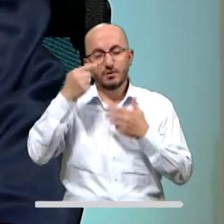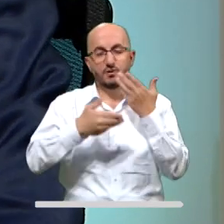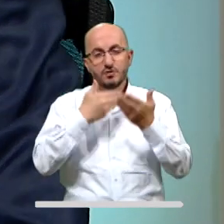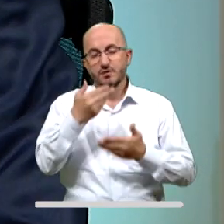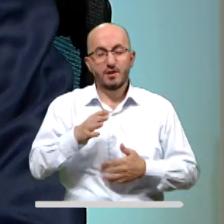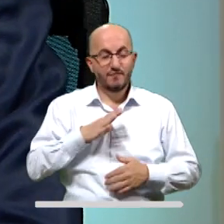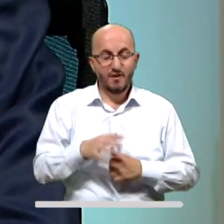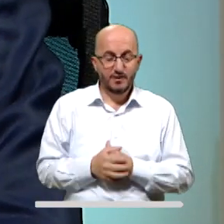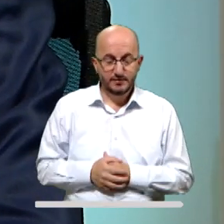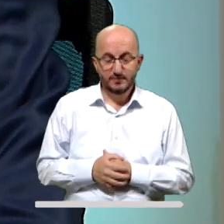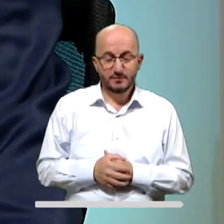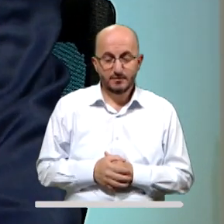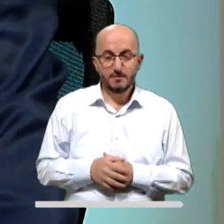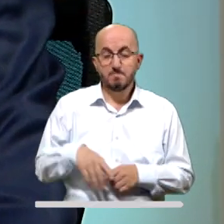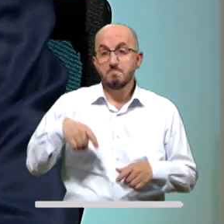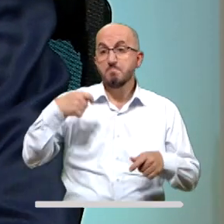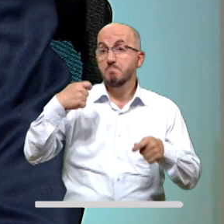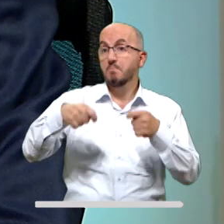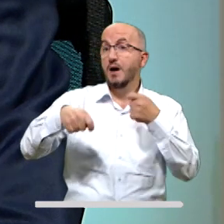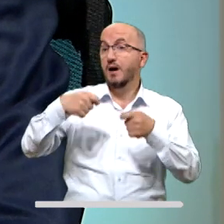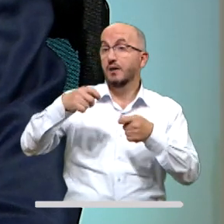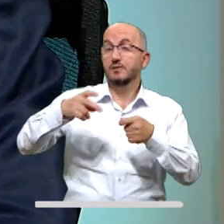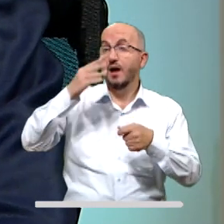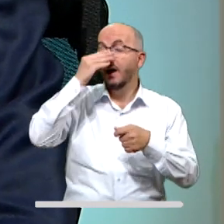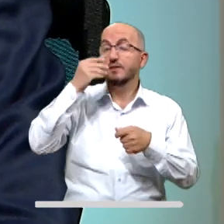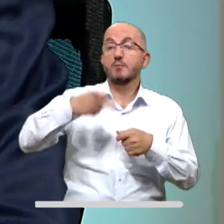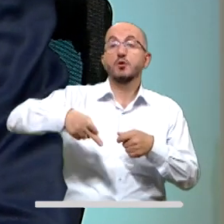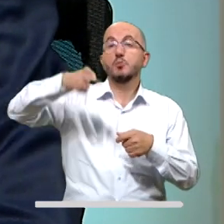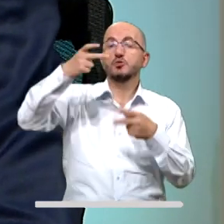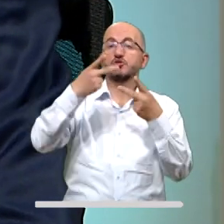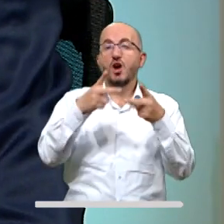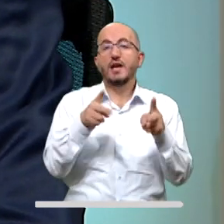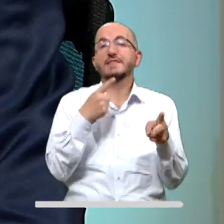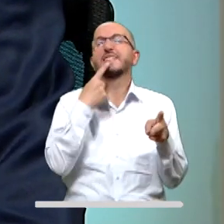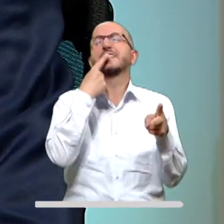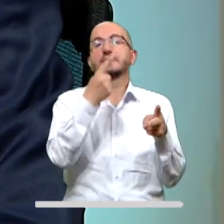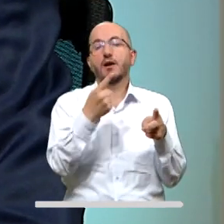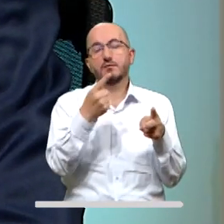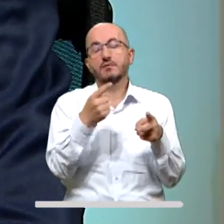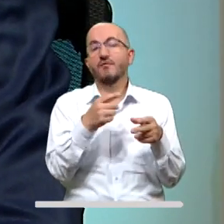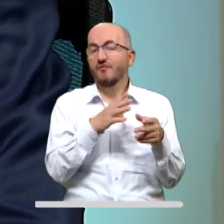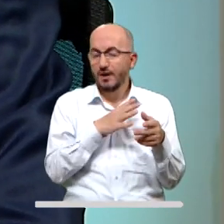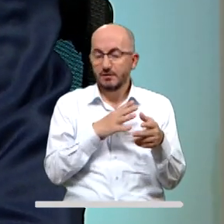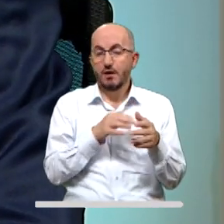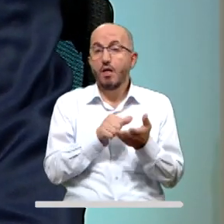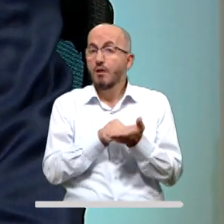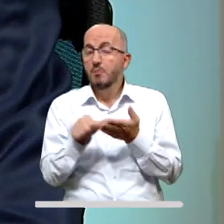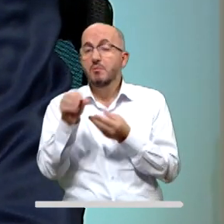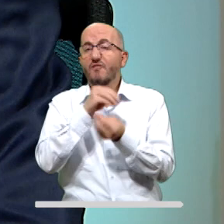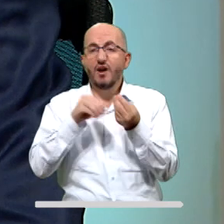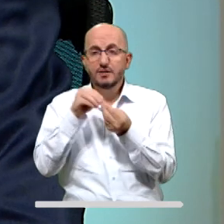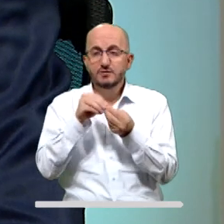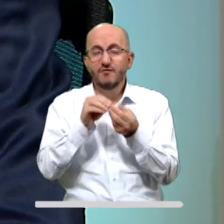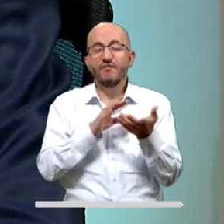edenler var. Promosyon caizdir diyenlerden tutun, bu tamamen faizdir veya